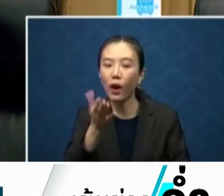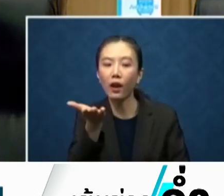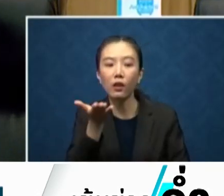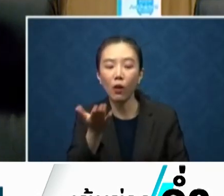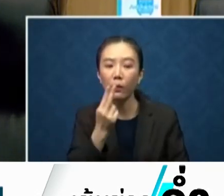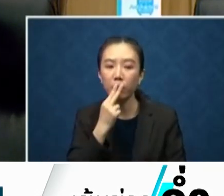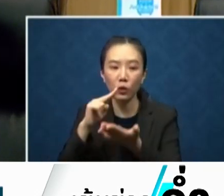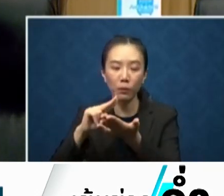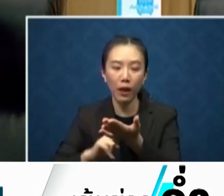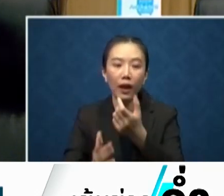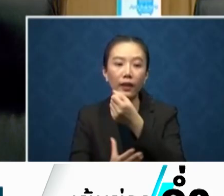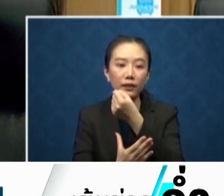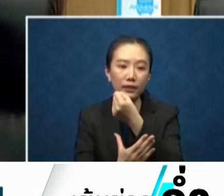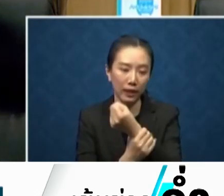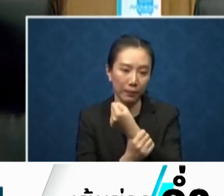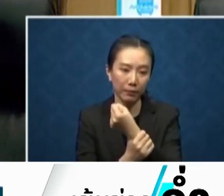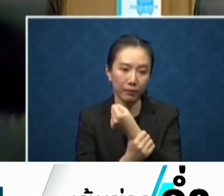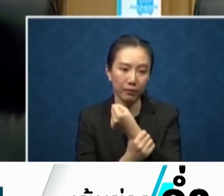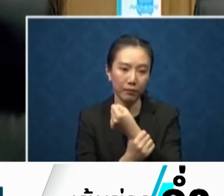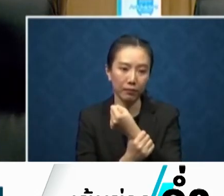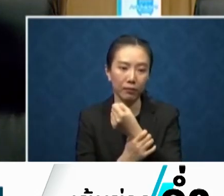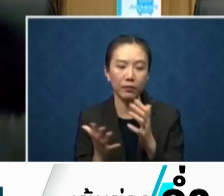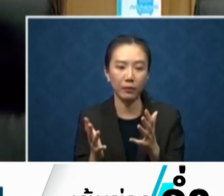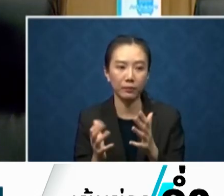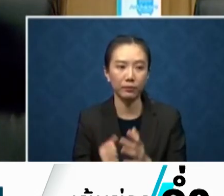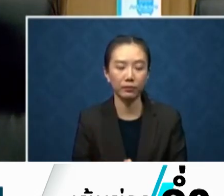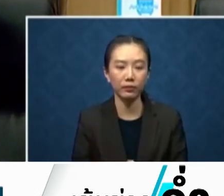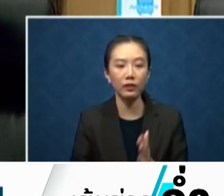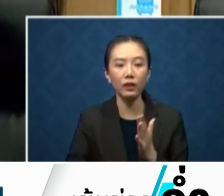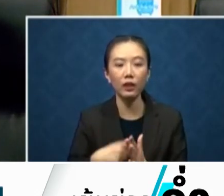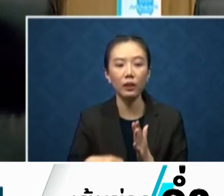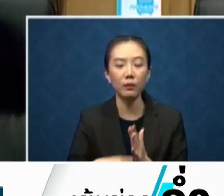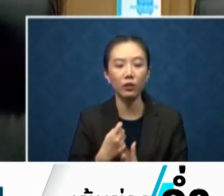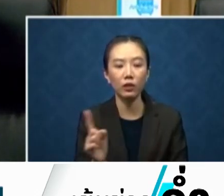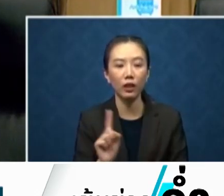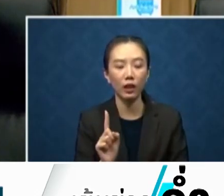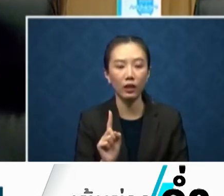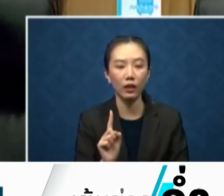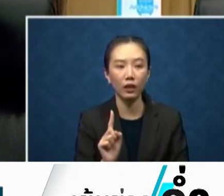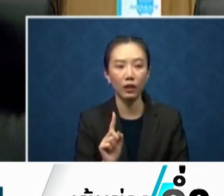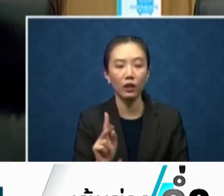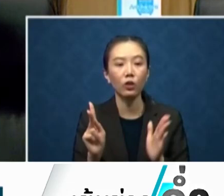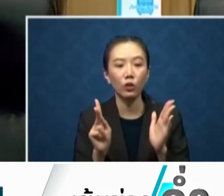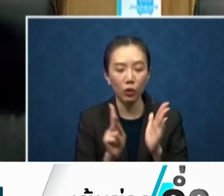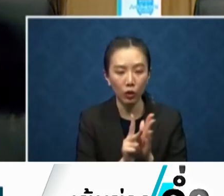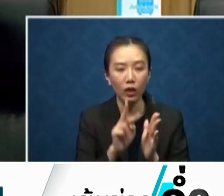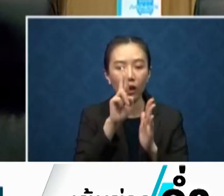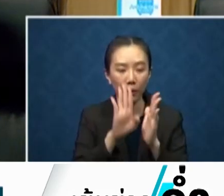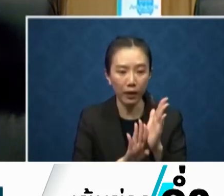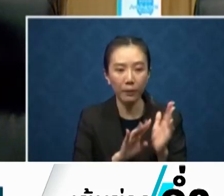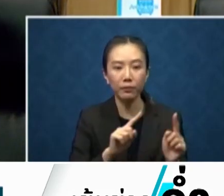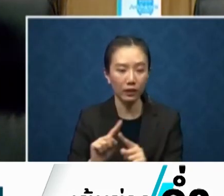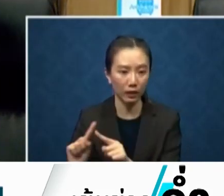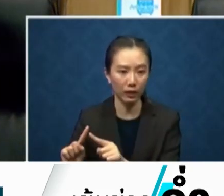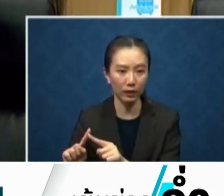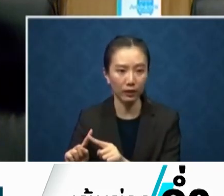ที่ดำรงตำแหน่งทางการเมืองนะครับสาเหตุที่เา้ามีกฎระเบียบพวกนี้เนี่ย